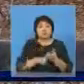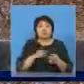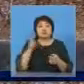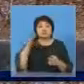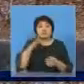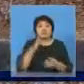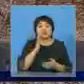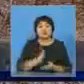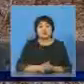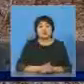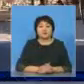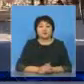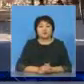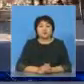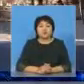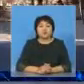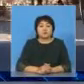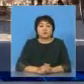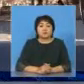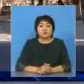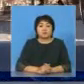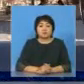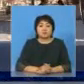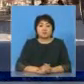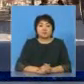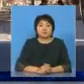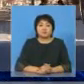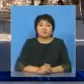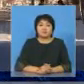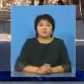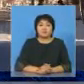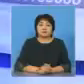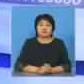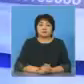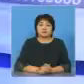освещения. Николай Сырбов, Арман Усмагамбетов, Миржан Аманжолов, телеканал «Актобе».